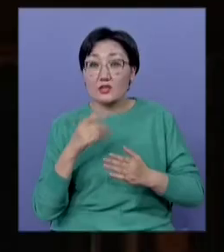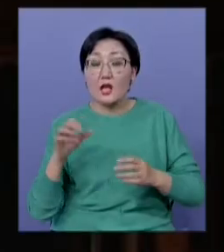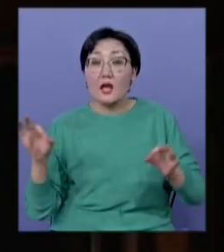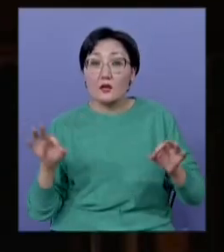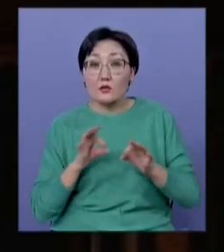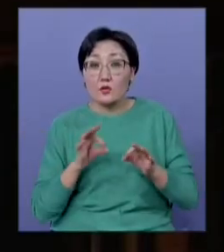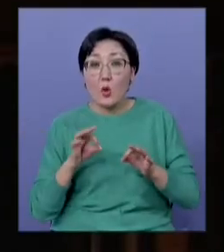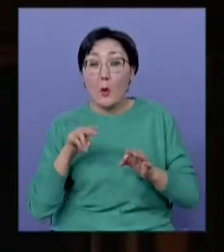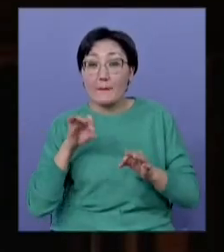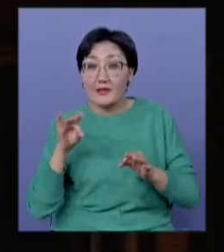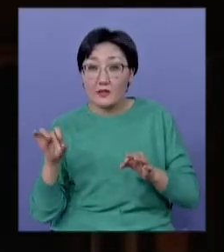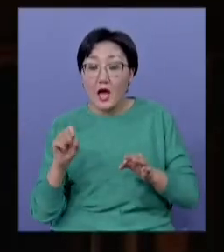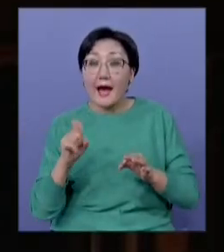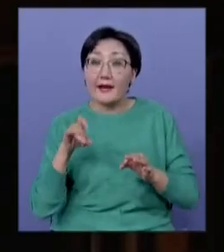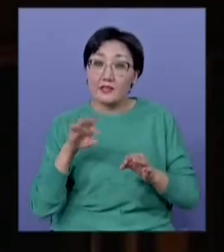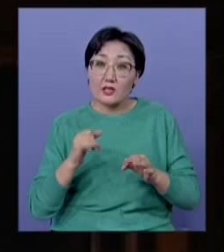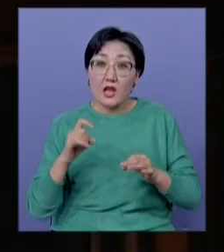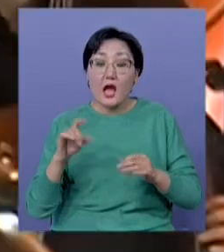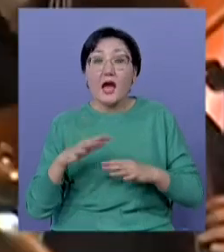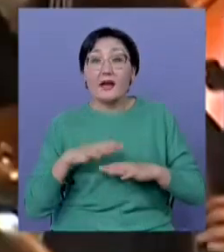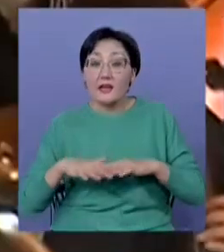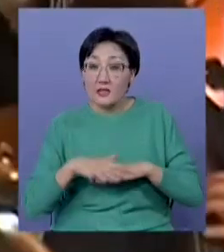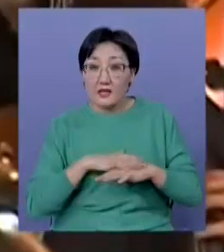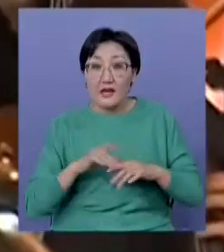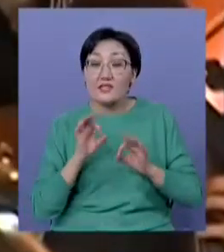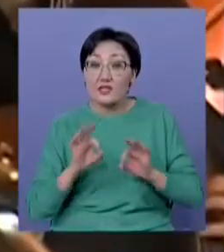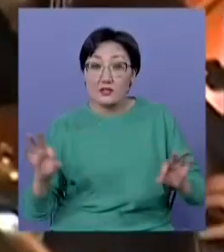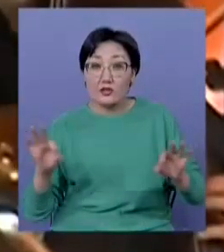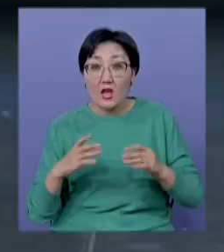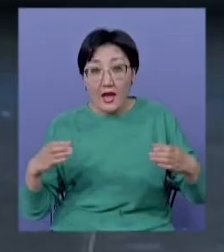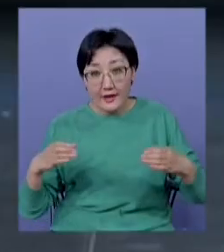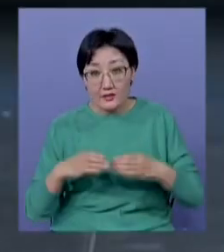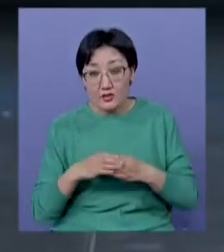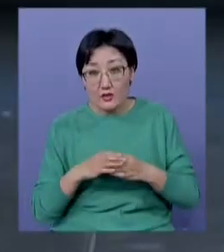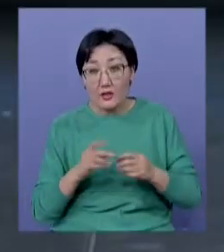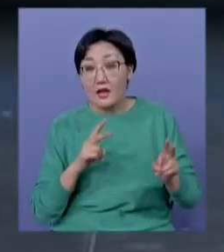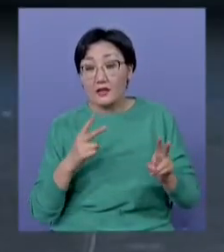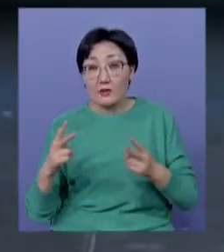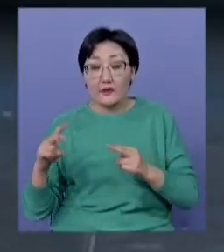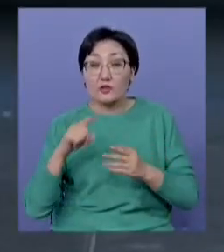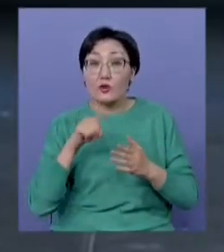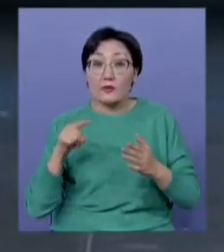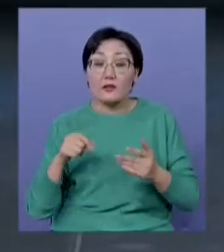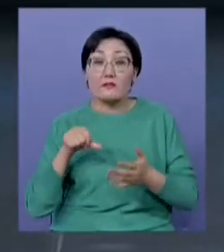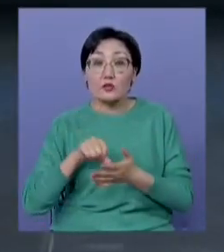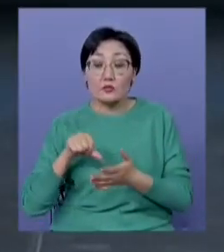композиторлардың операларынан ариялар, халық әндері, романстар, оркестрлік шығармалар, хореографиялық нөмірлер қойылды.